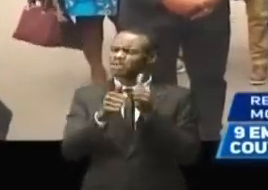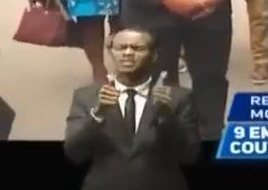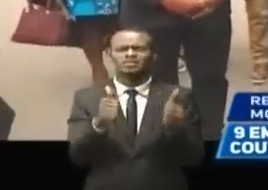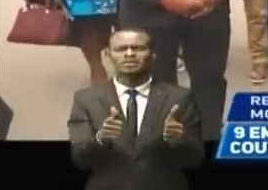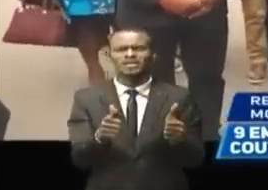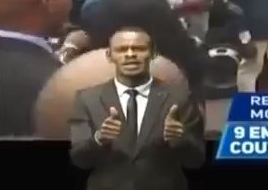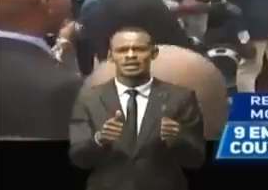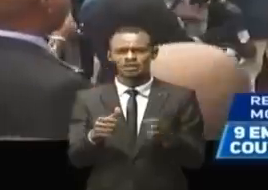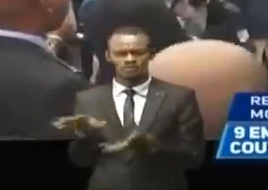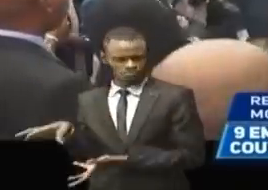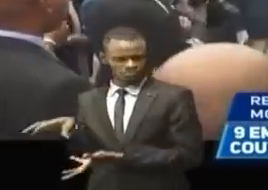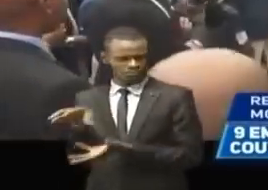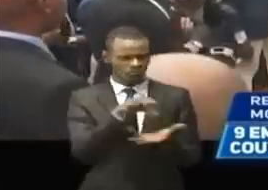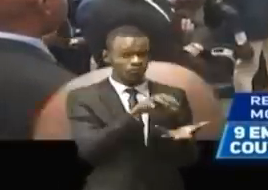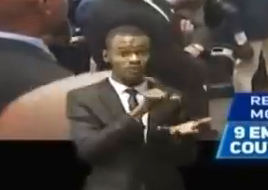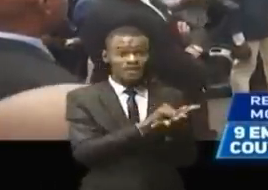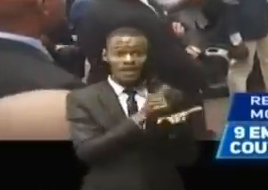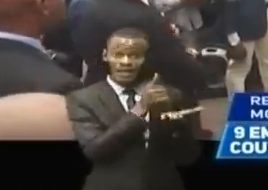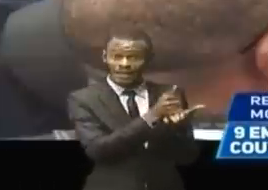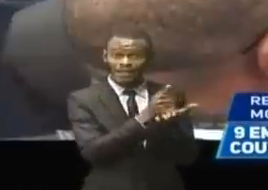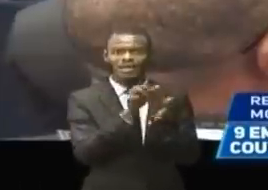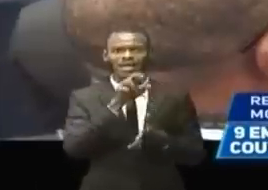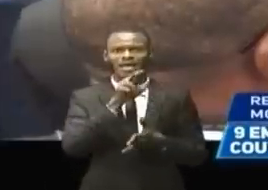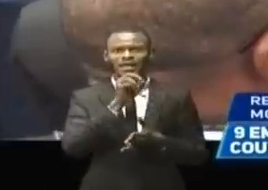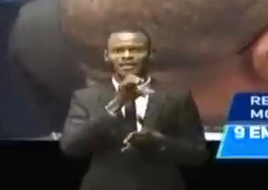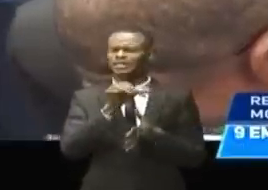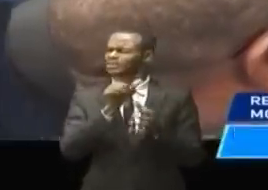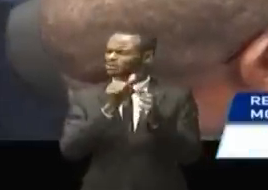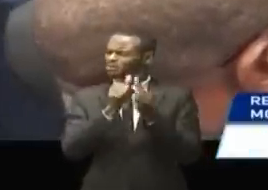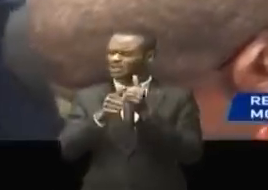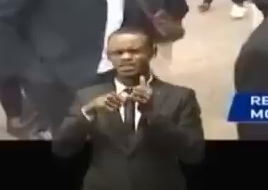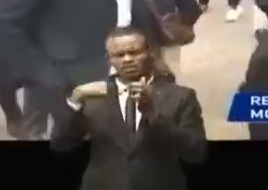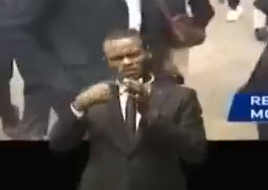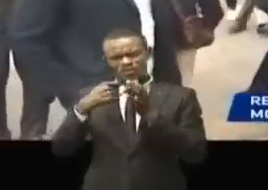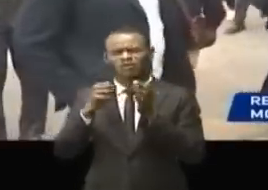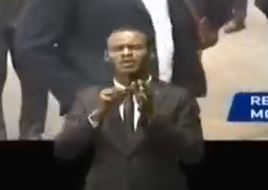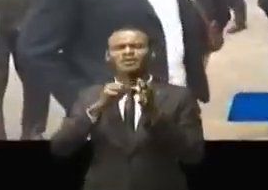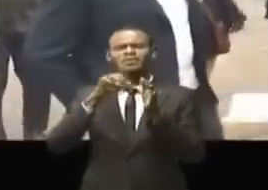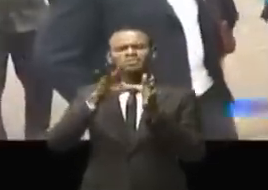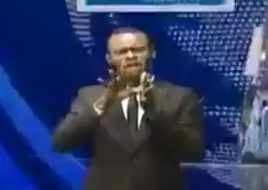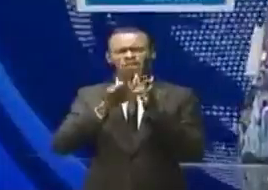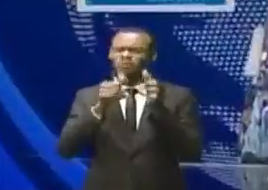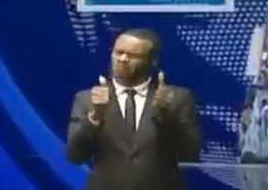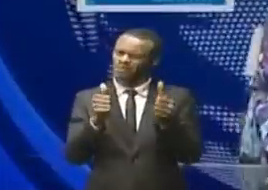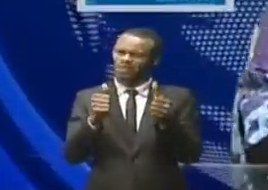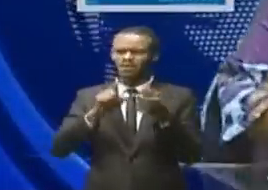télévision nationale, aussi sa relation avec son peuple, pour ne pas dire audimat.